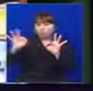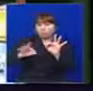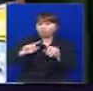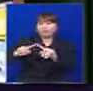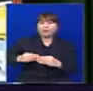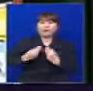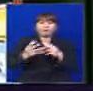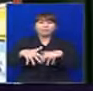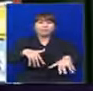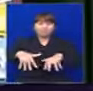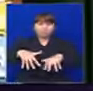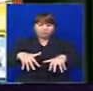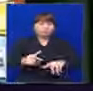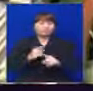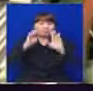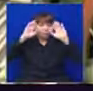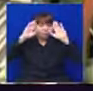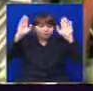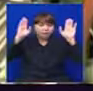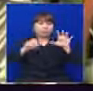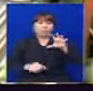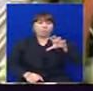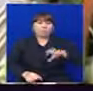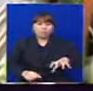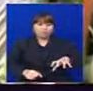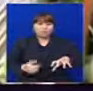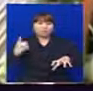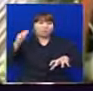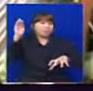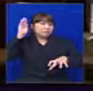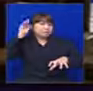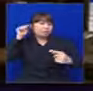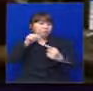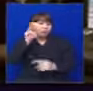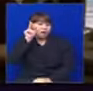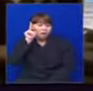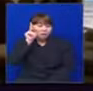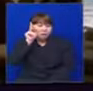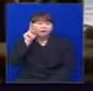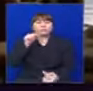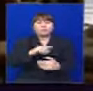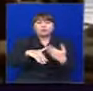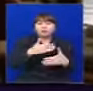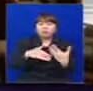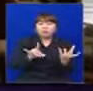ชาชนตามวิสัยทัศน์เป็นองค์กรที่ได้รับความเชื่อถือด้านข่าวสารเพื่อการพัฒ